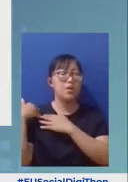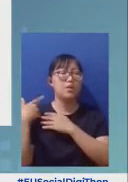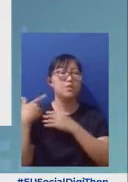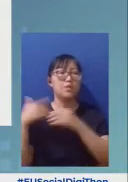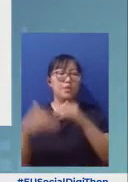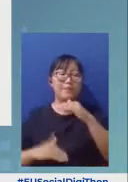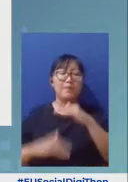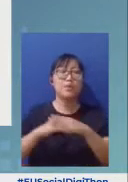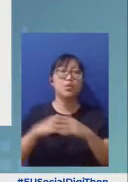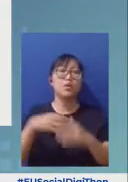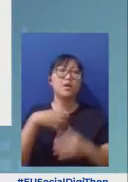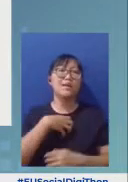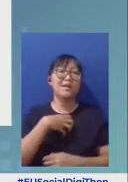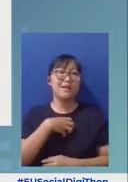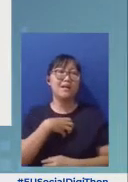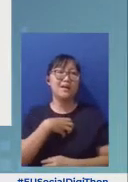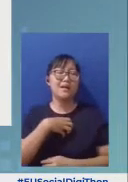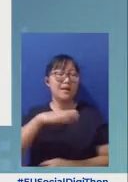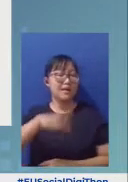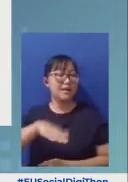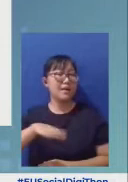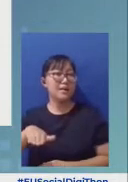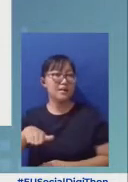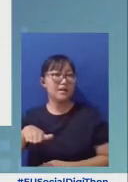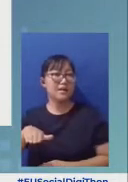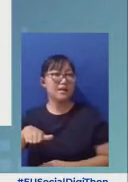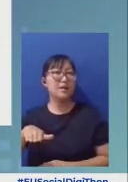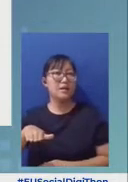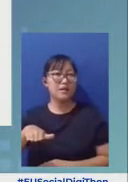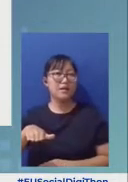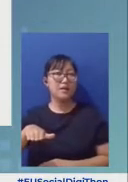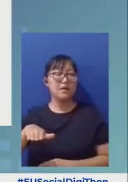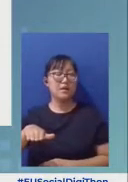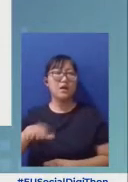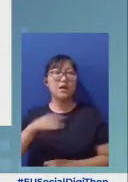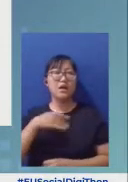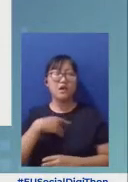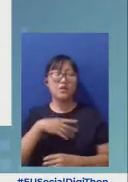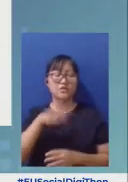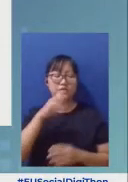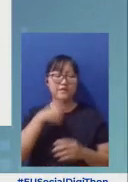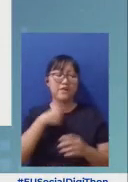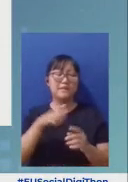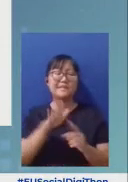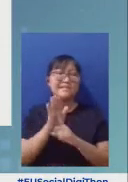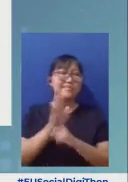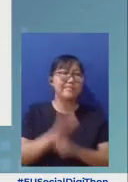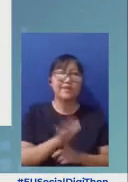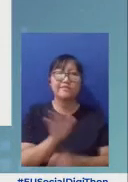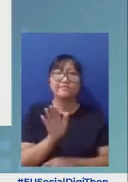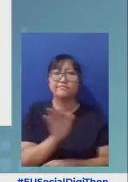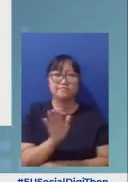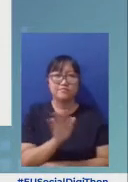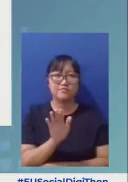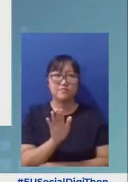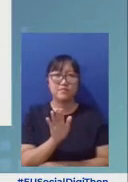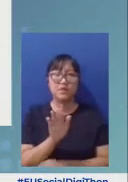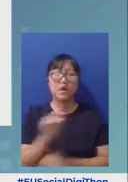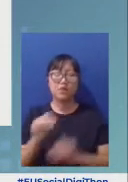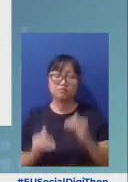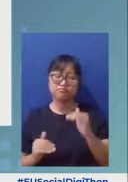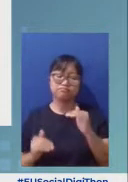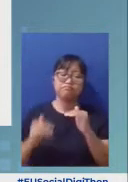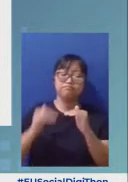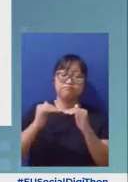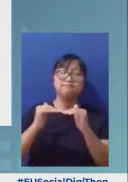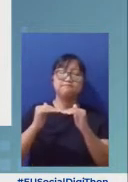ini hak-hak anak. Kemudian harus bersifat non-diskriminatif dan menjunjung tinggi kesetaraan, artinya